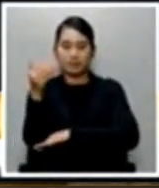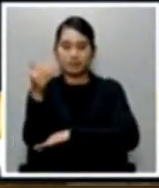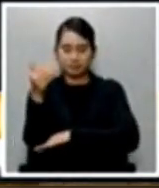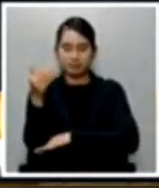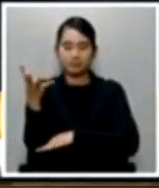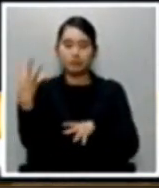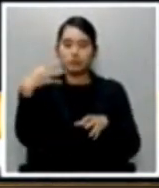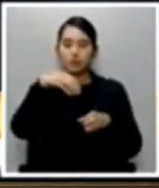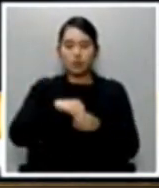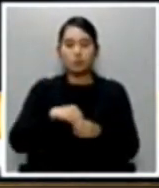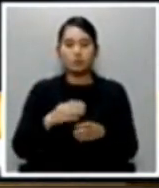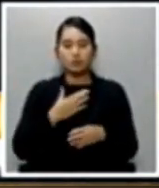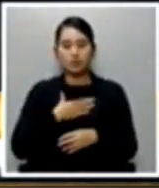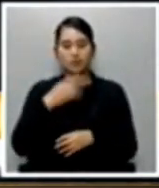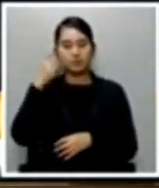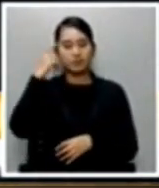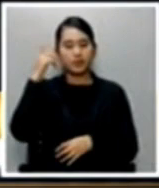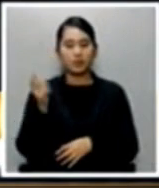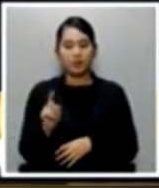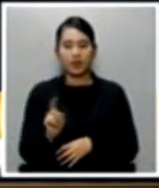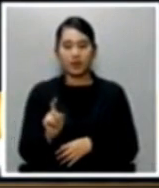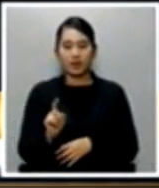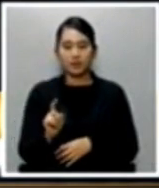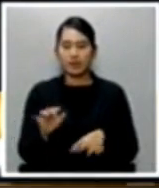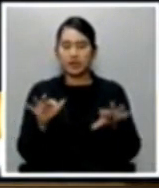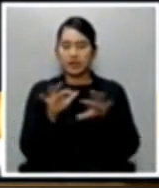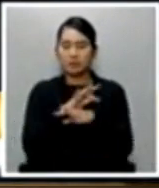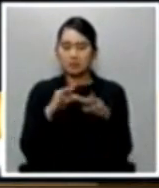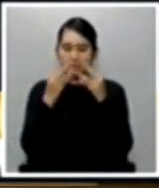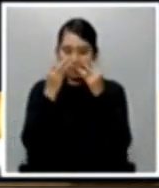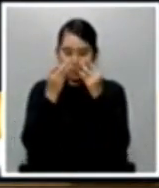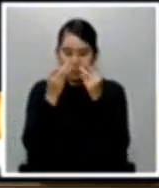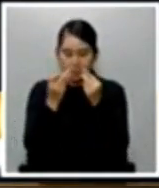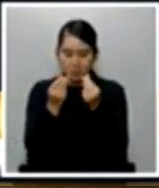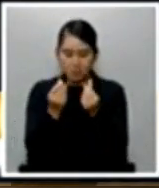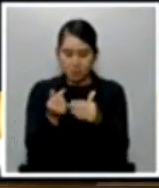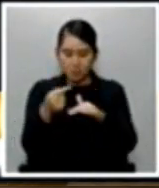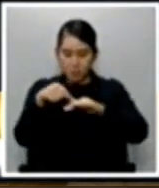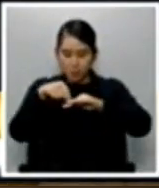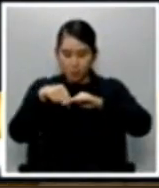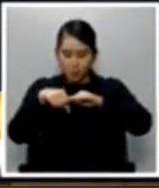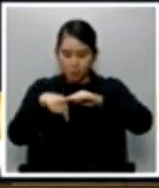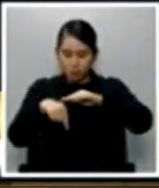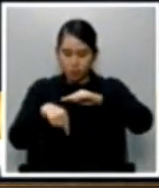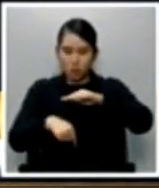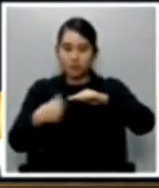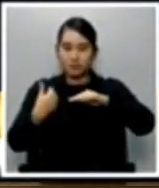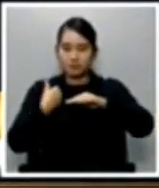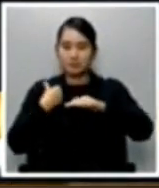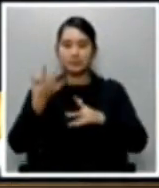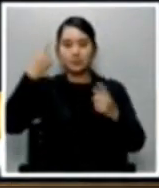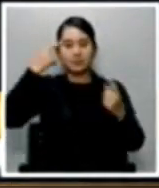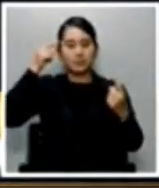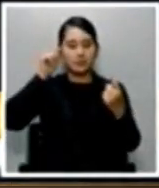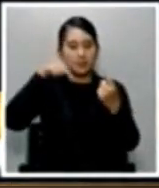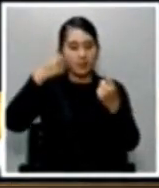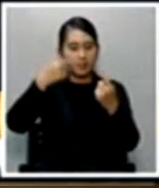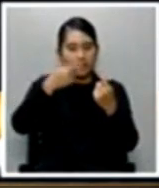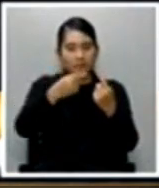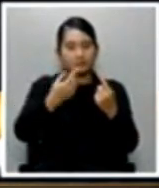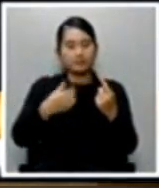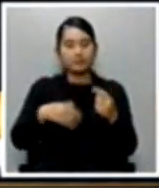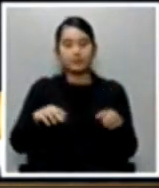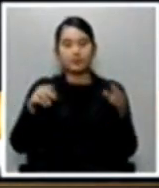เดียวกันตรงนี้ผมคิดว่าเป็นเรื่องที่ละเอียดอ่อนแล้วก็เป็นเรื่องที่มีความลึกซึ้งทิศทางคงต้องไปสู่เรื่อง